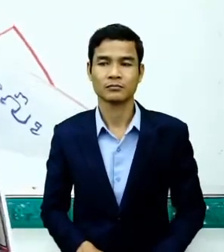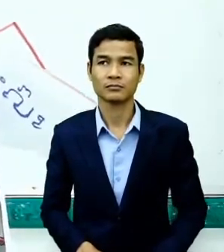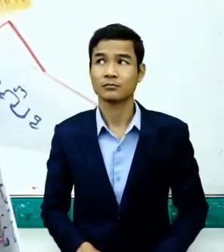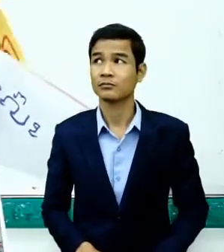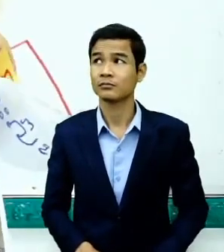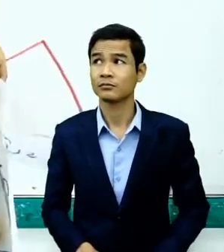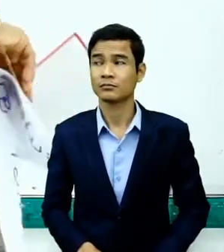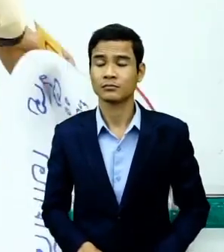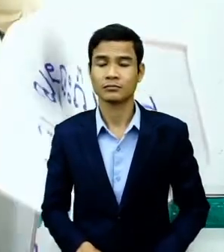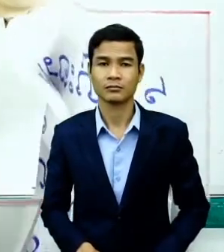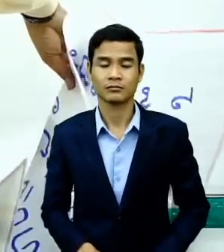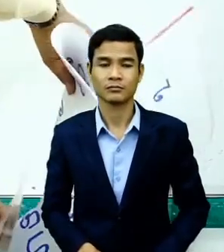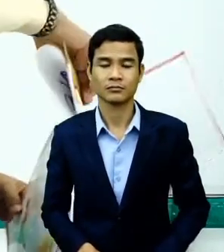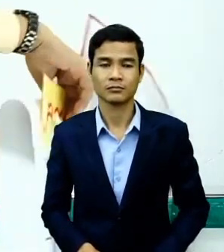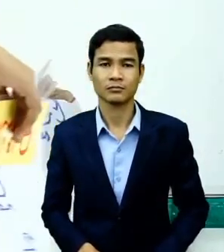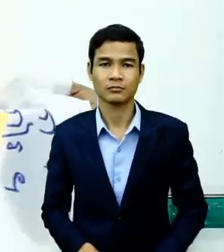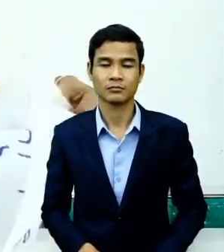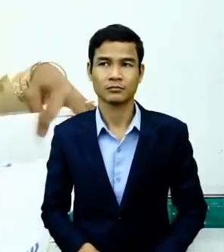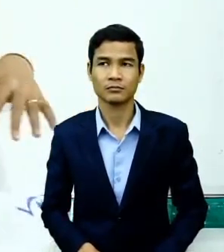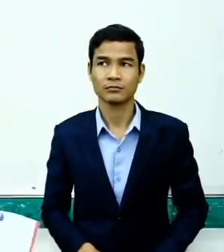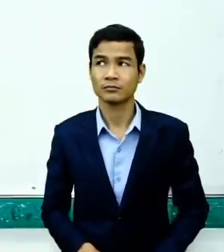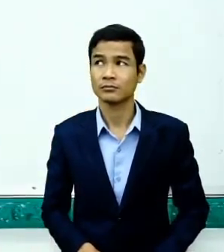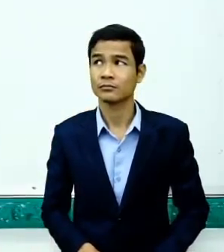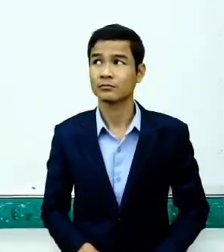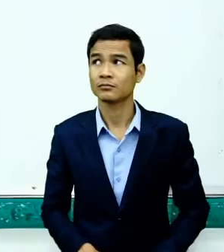ចាកូនកូនត្រៀមខ្លួនទូទាយ